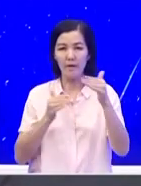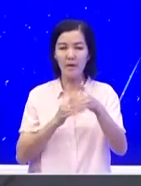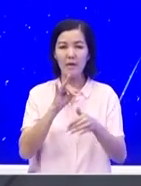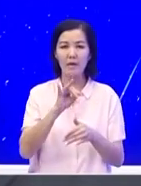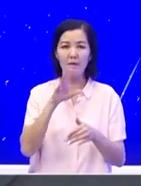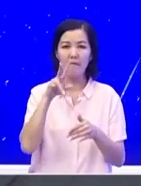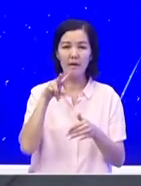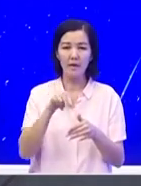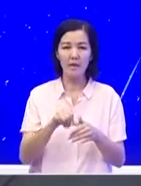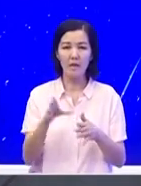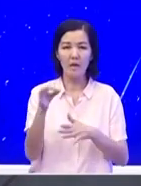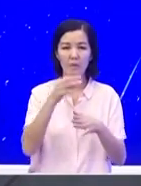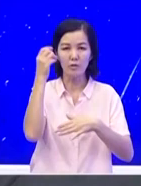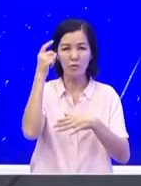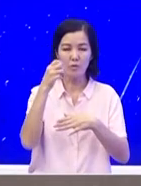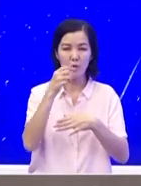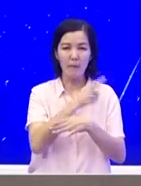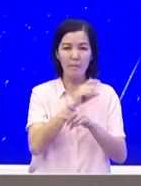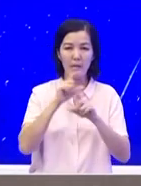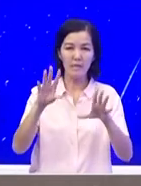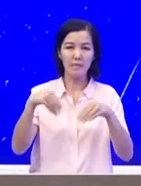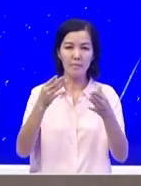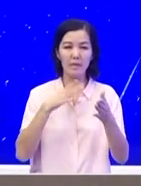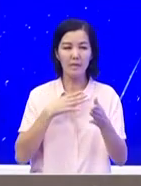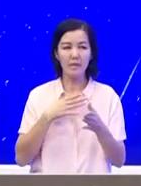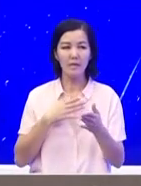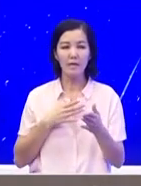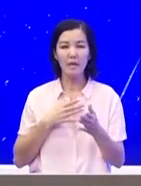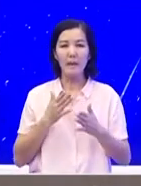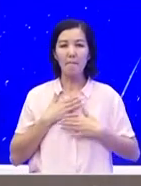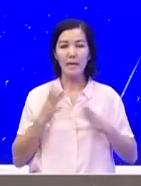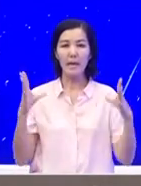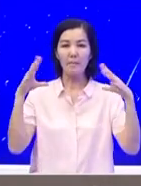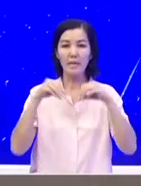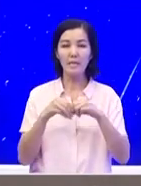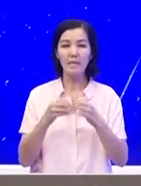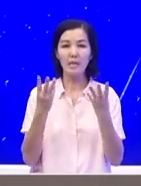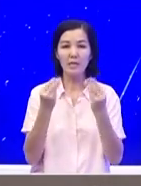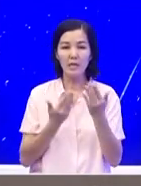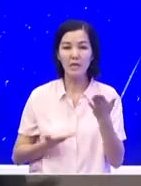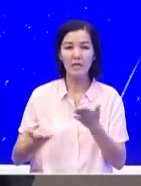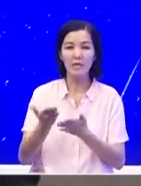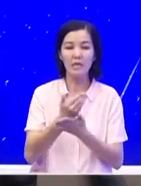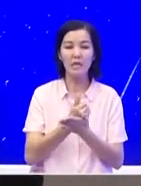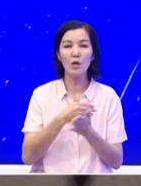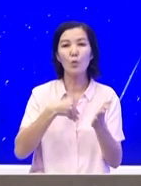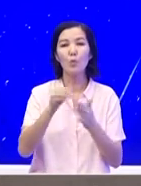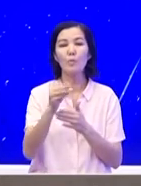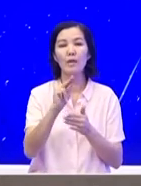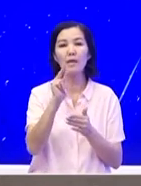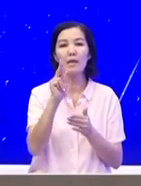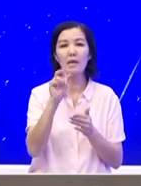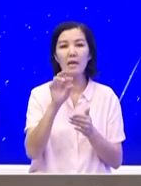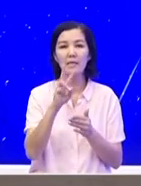передан медперсоналу областной больницы. Мы объединили немножко часть своих средств, купили концентратор, потому что